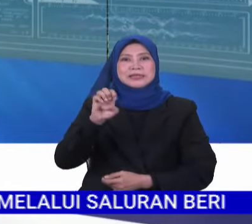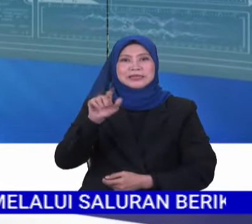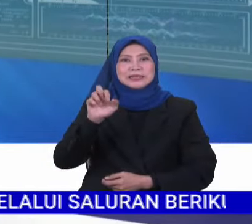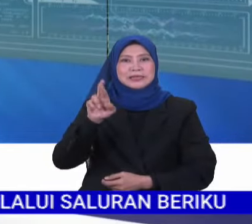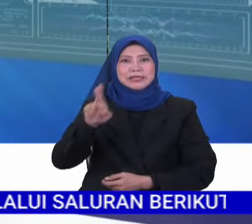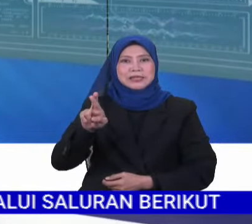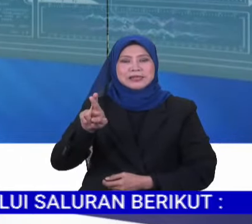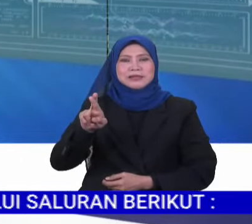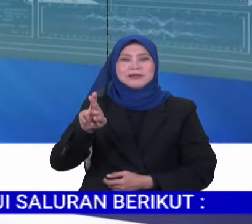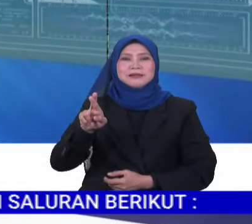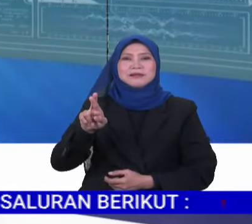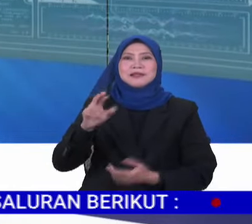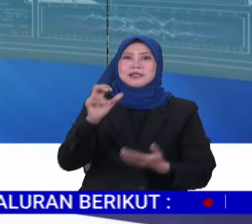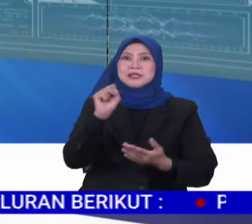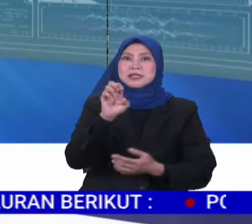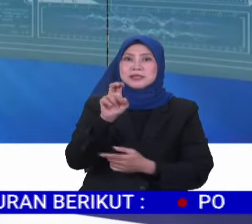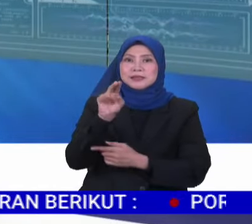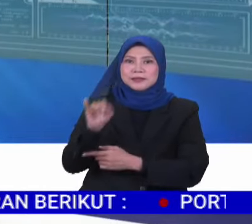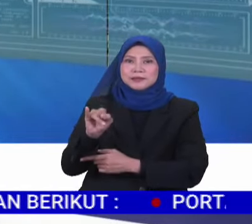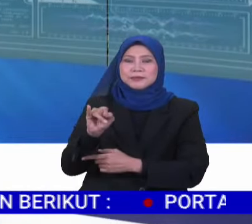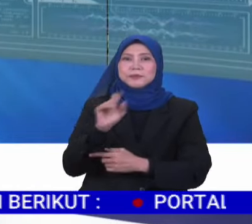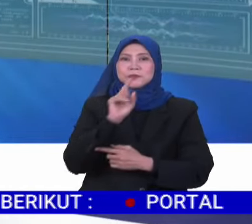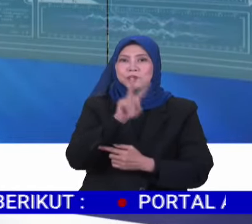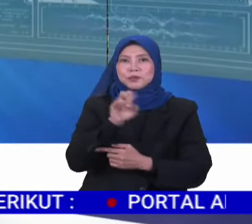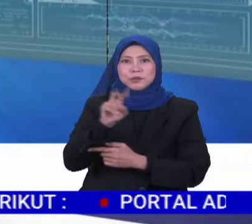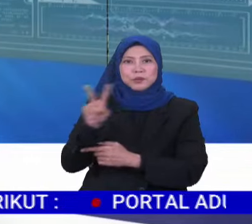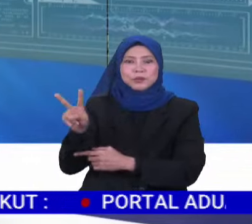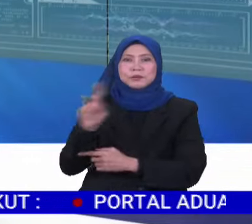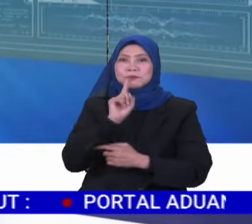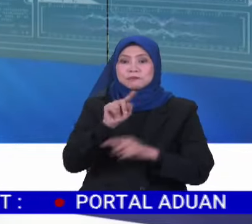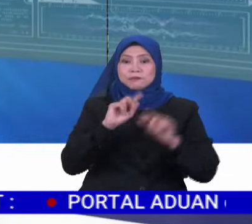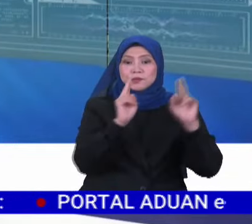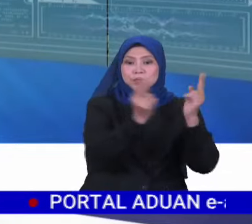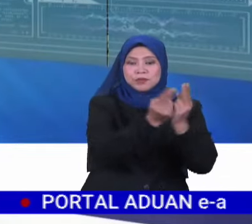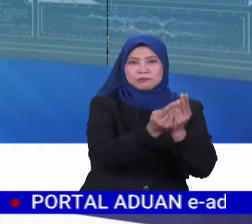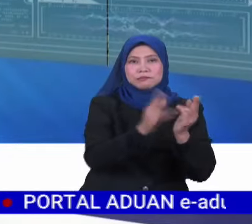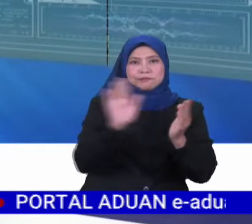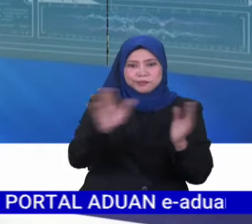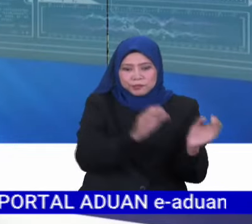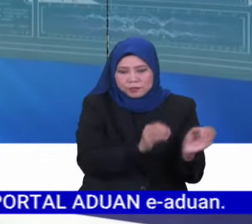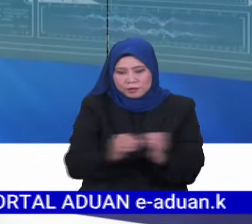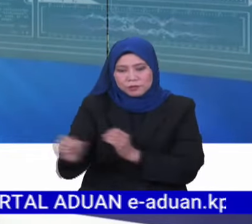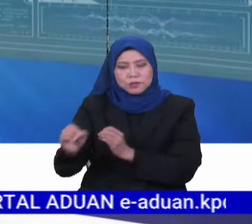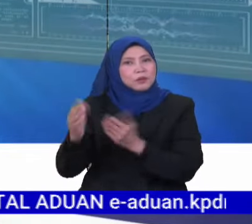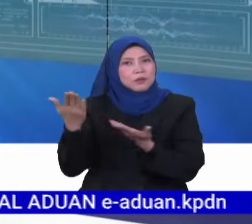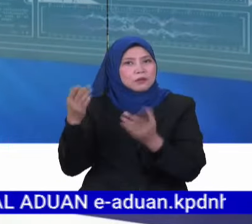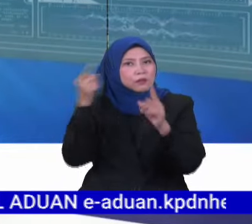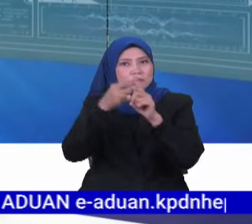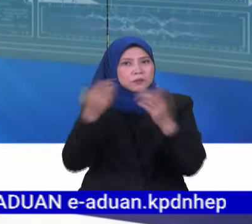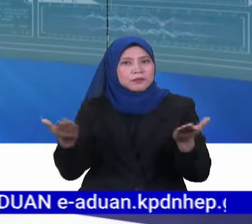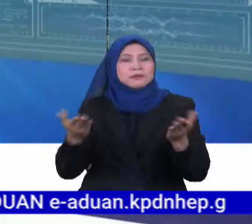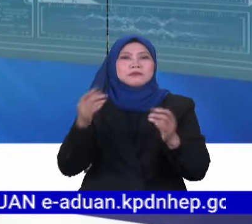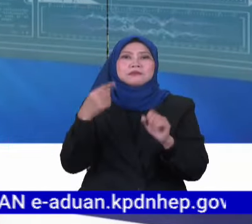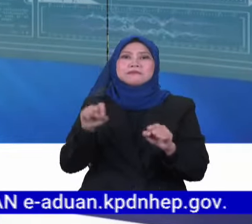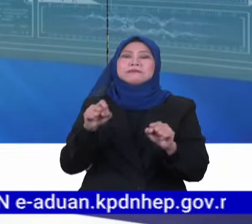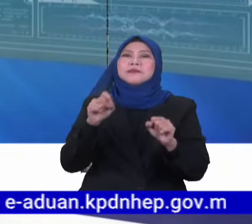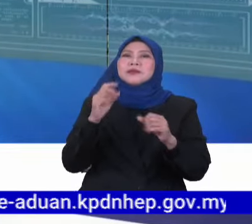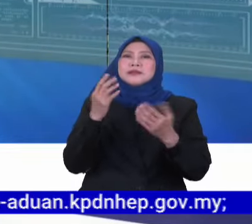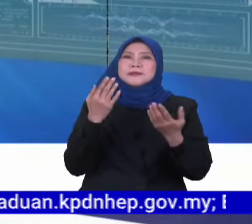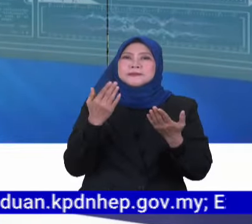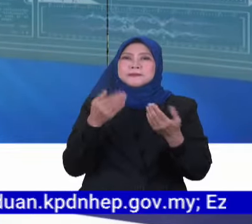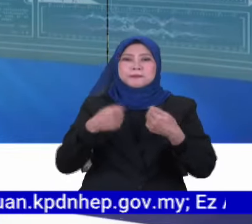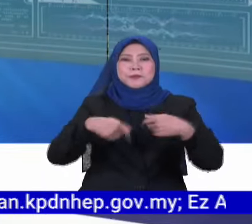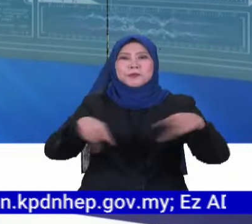program yang dianjurkan ytm Sawangan Kedah melalui unit kebudayaan itu bertujuan untuk memberi pendedahan berkenaan